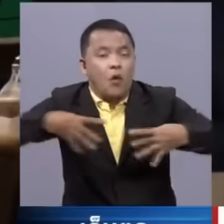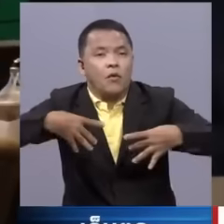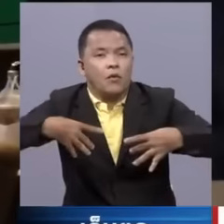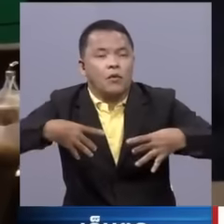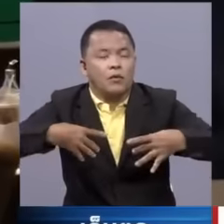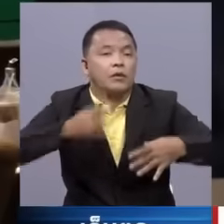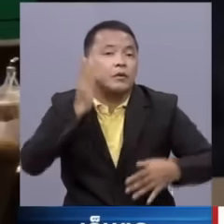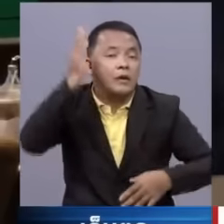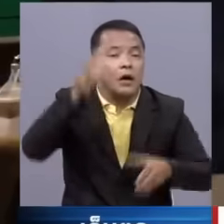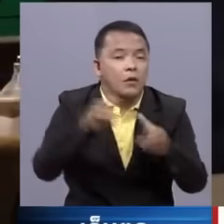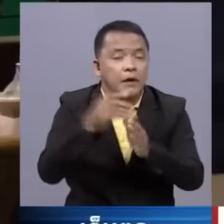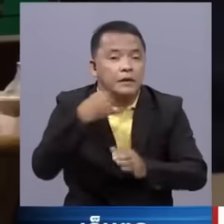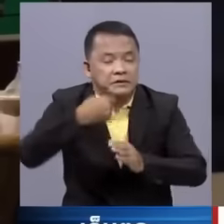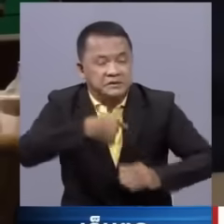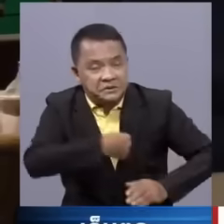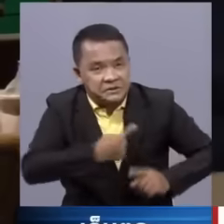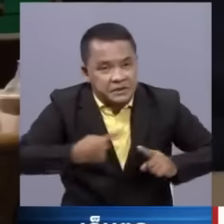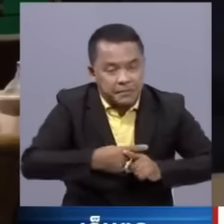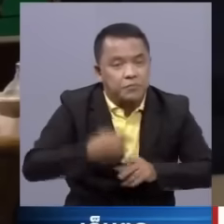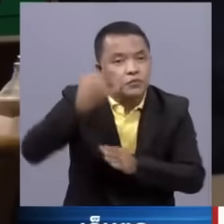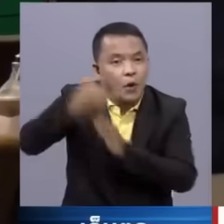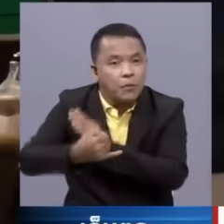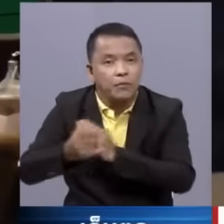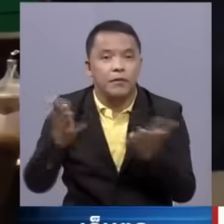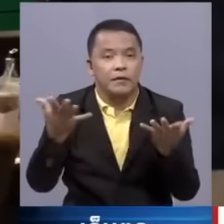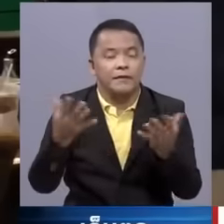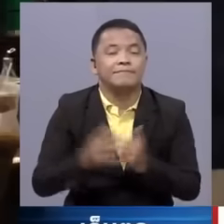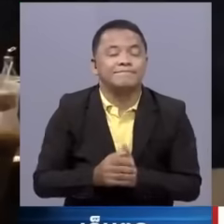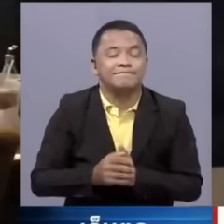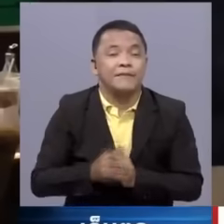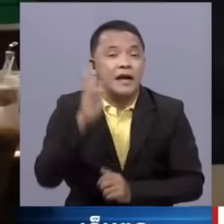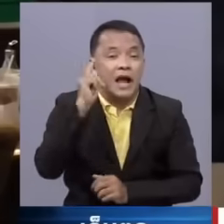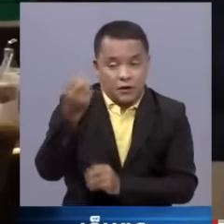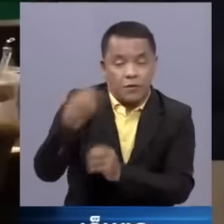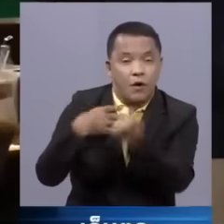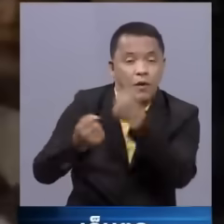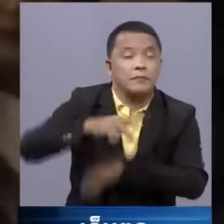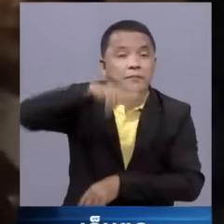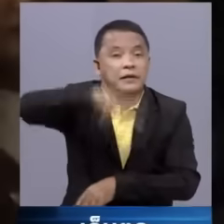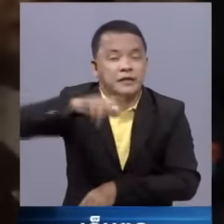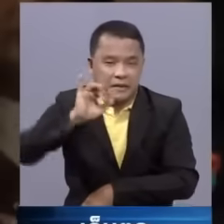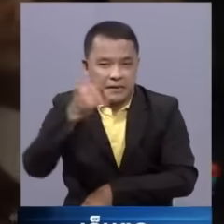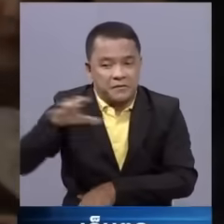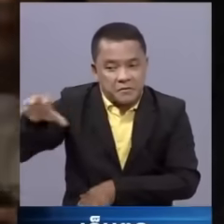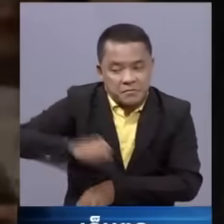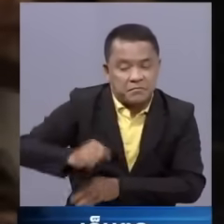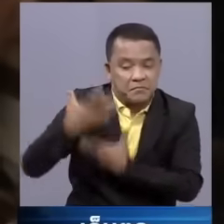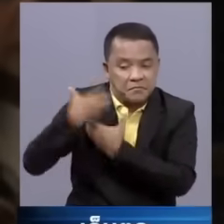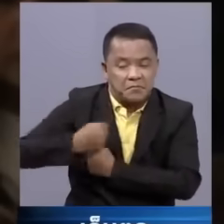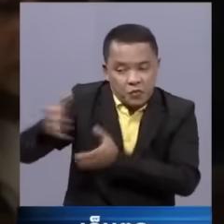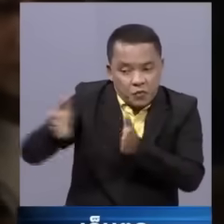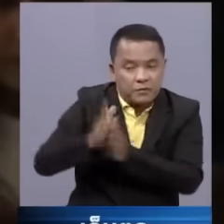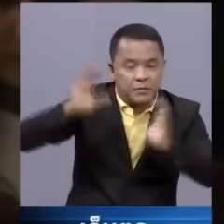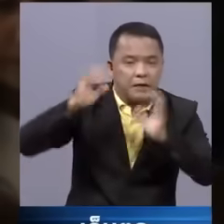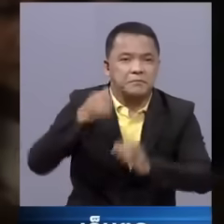ที่สุดแล้วฝ่ายไหนจะเจ็บฝ่ายไหนจะจบกว่ากันคือก่อนหน้านี้กระแสข่าวที่บอกว่าเพื่อไทยอาจจะไม่ดึงประชาธิปัตย์เข้าร่วม